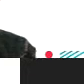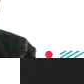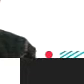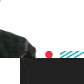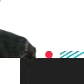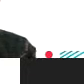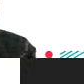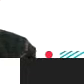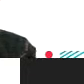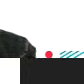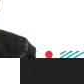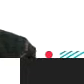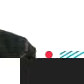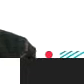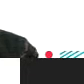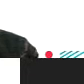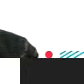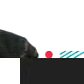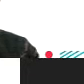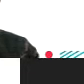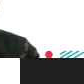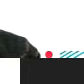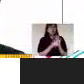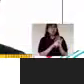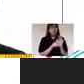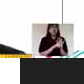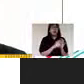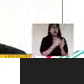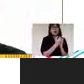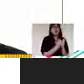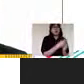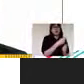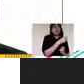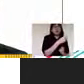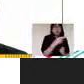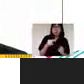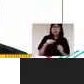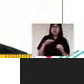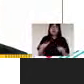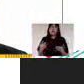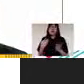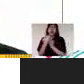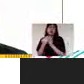yang berlaku, baik Indonesia maupun secara global. Dan yang terakhir,